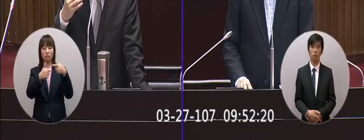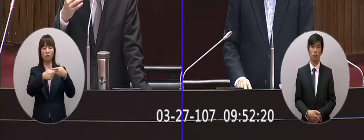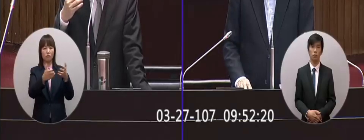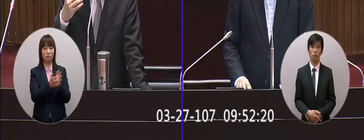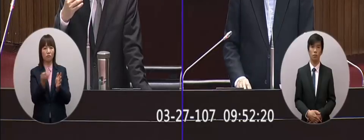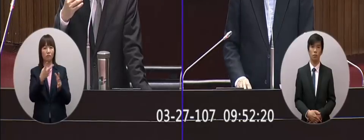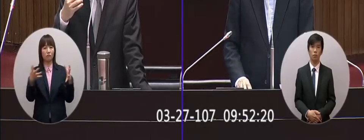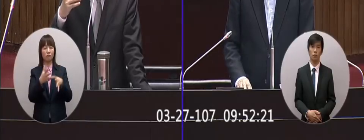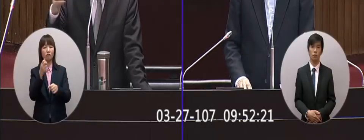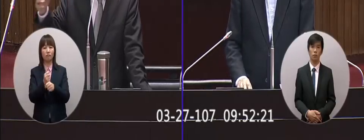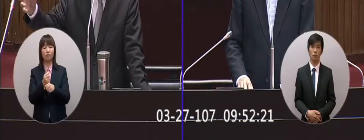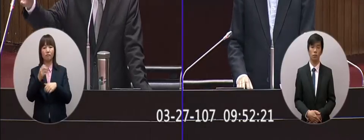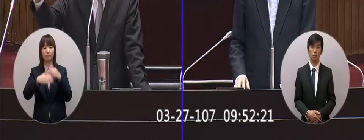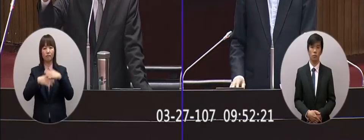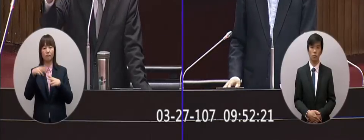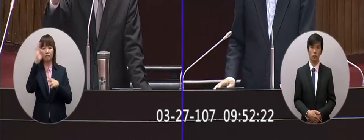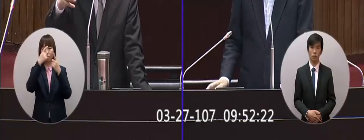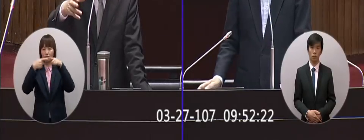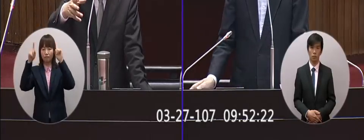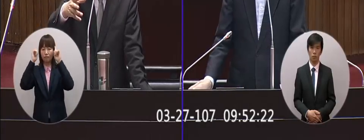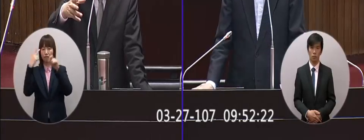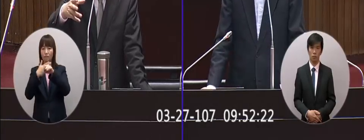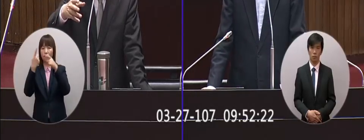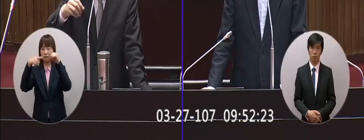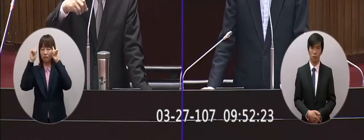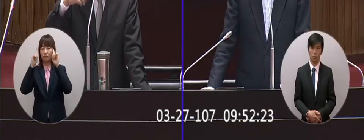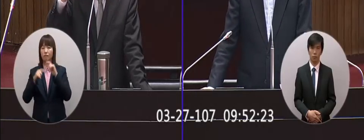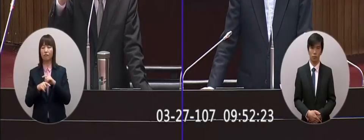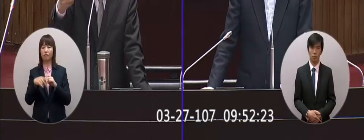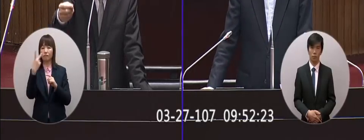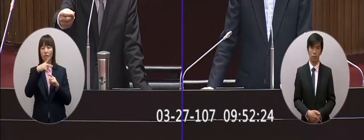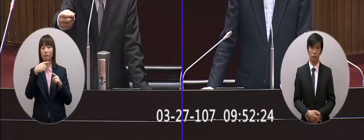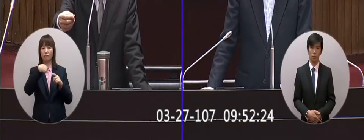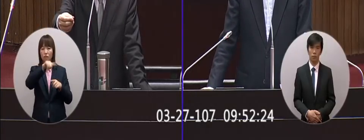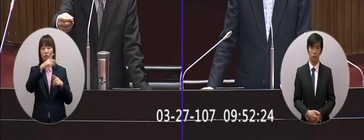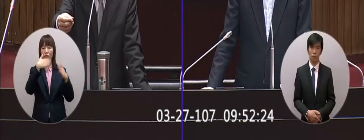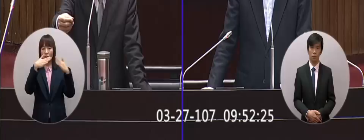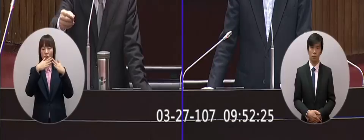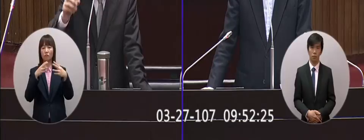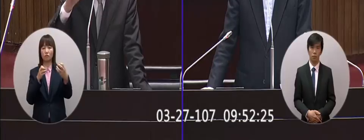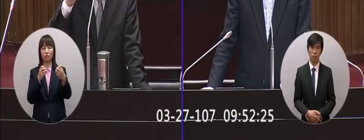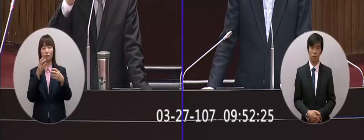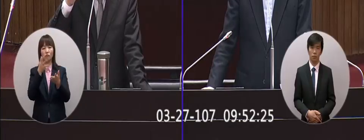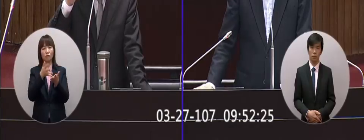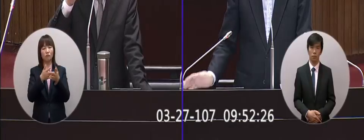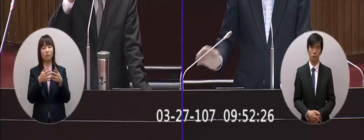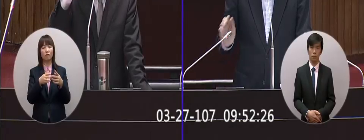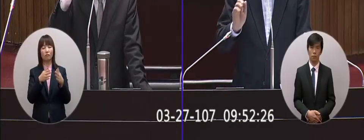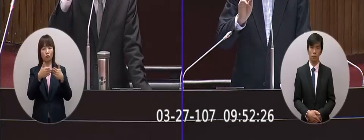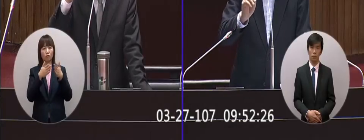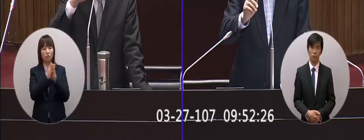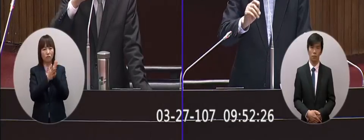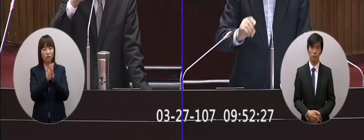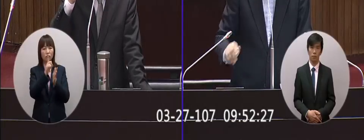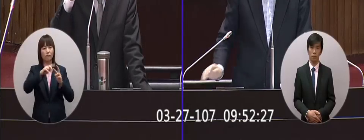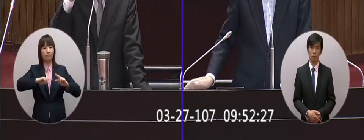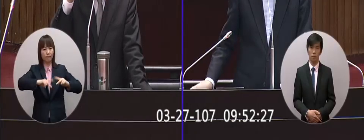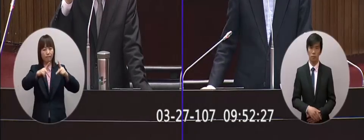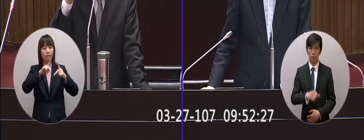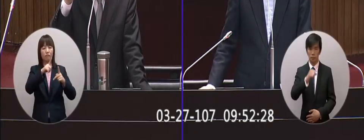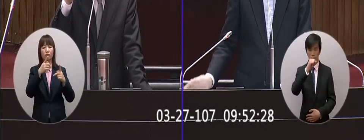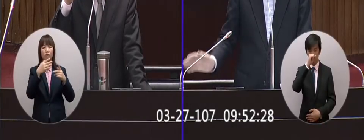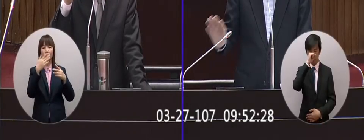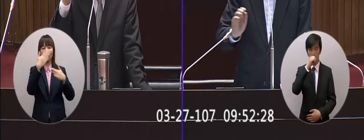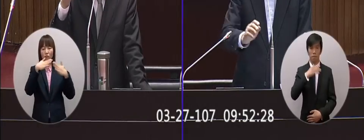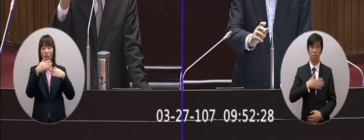共同合作，那找了大学科技大学，然后去跟学校去座谈。要求他们要改变他们的